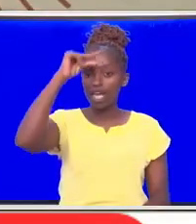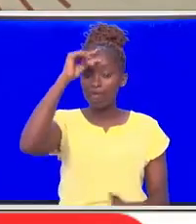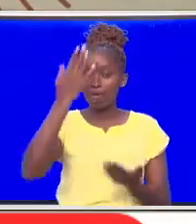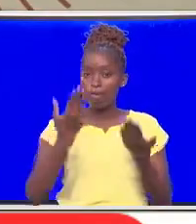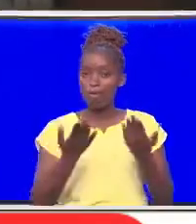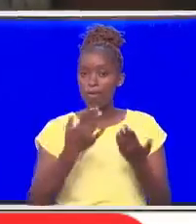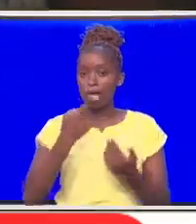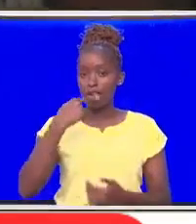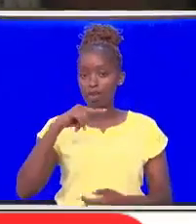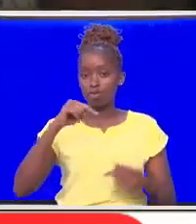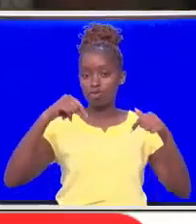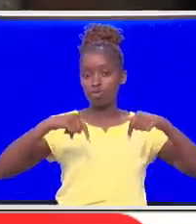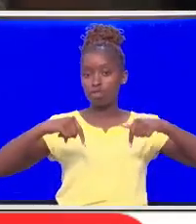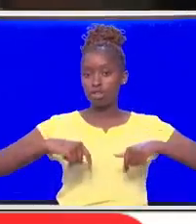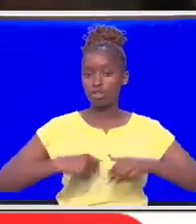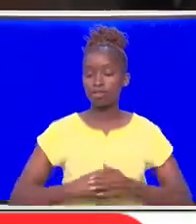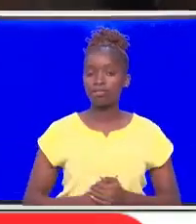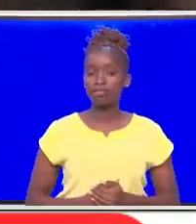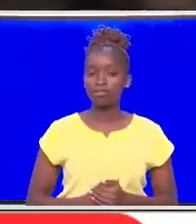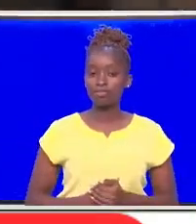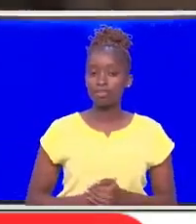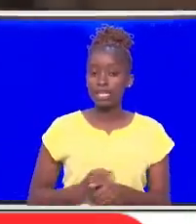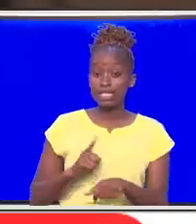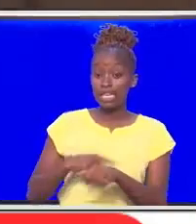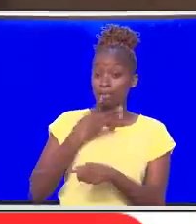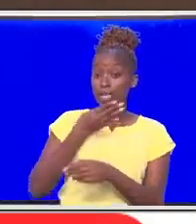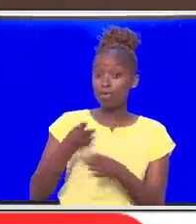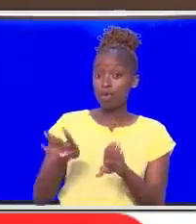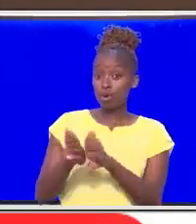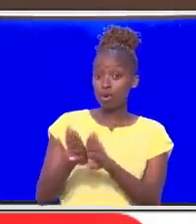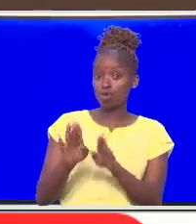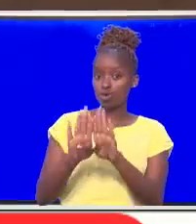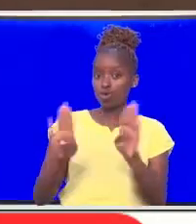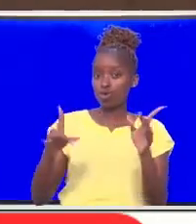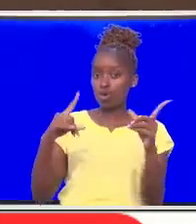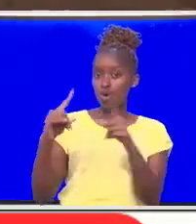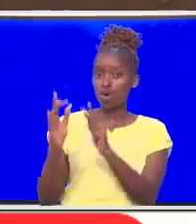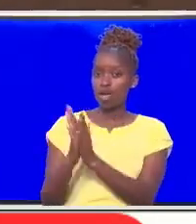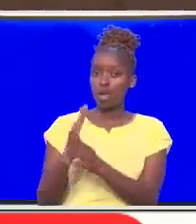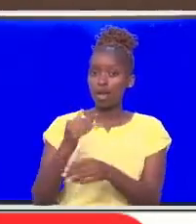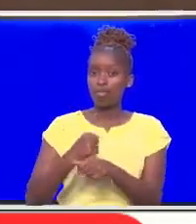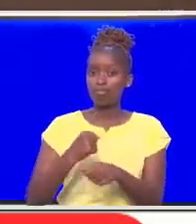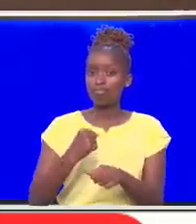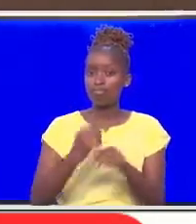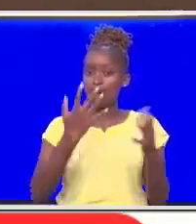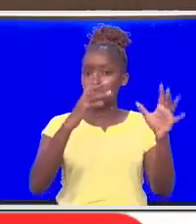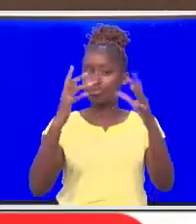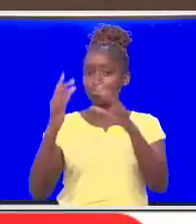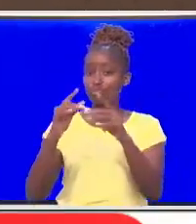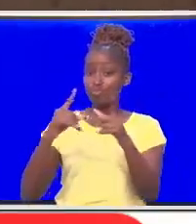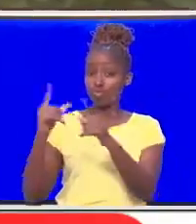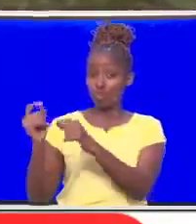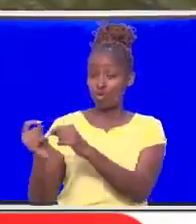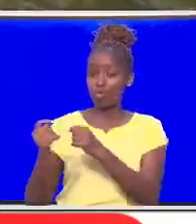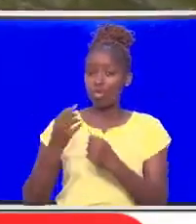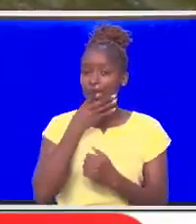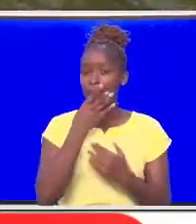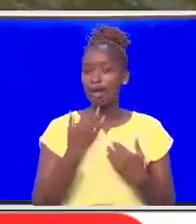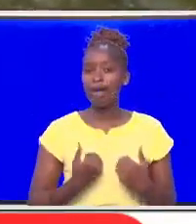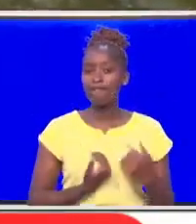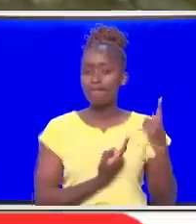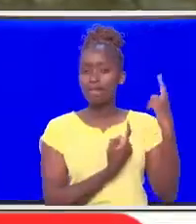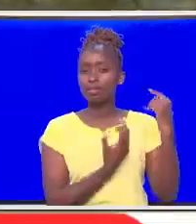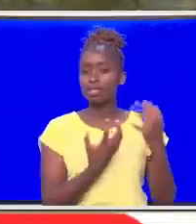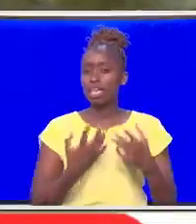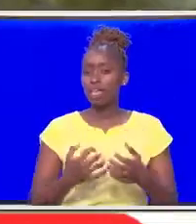itatangaza siku ya leo. Anapofunga mlango wake na kuondoka ili kuhudhuria sherehe za leba, Martin ana matarajio na matumaini chungu nzima